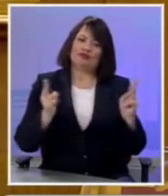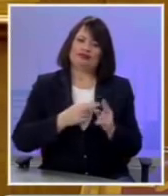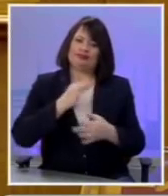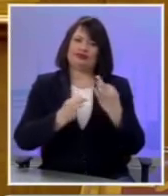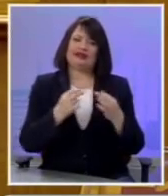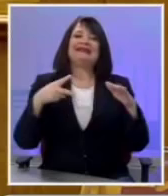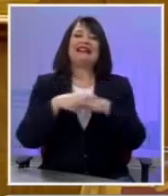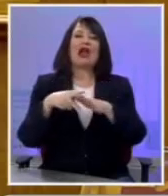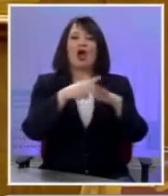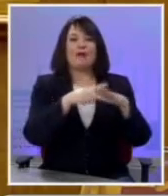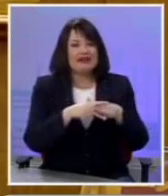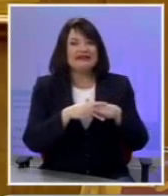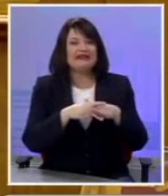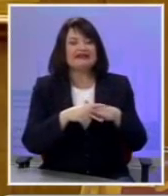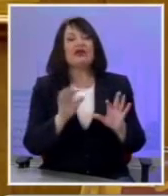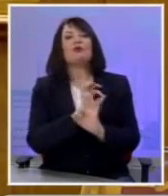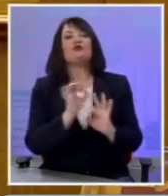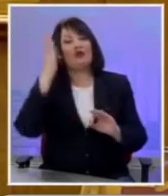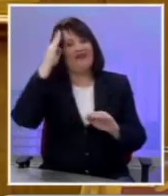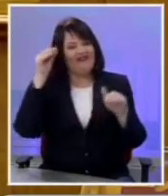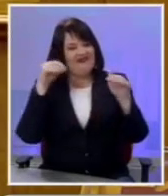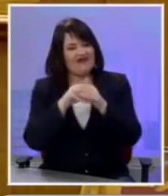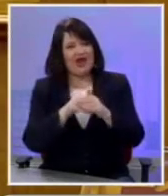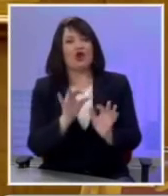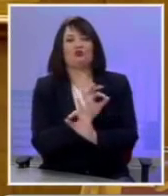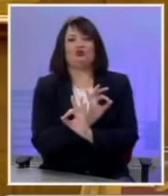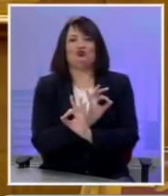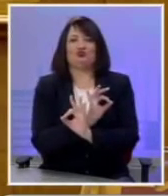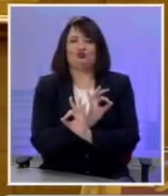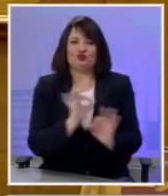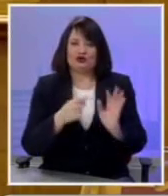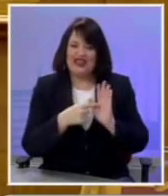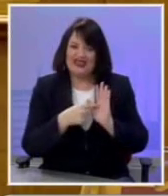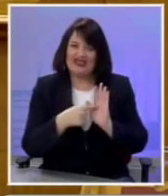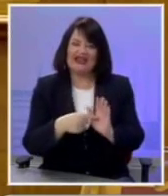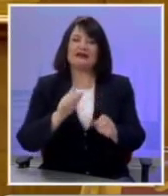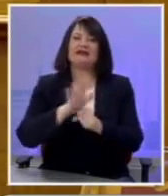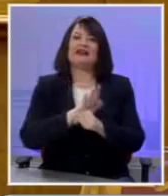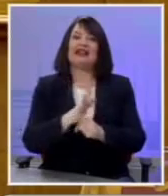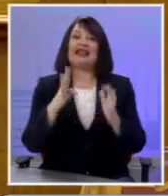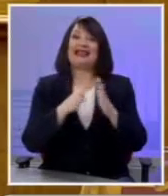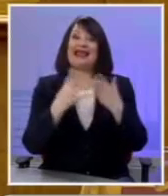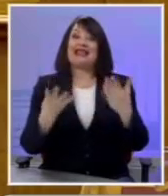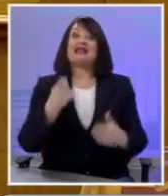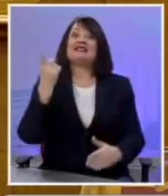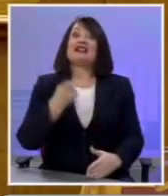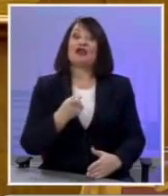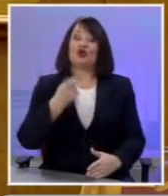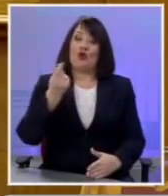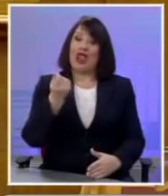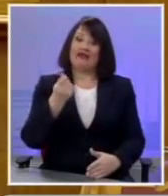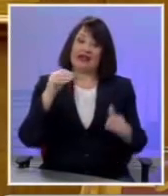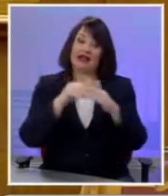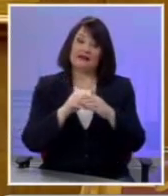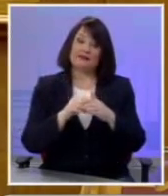οι τράπεζες πια είναι πλήρως κεφαλαιοποιημένες, με δείχτη κεφαλαιακής επάρκειας 19% έναντι